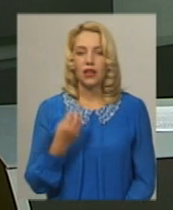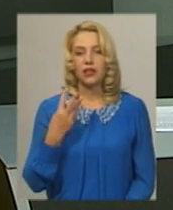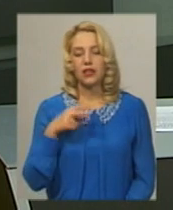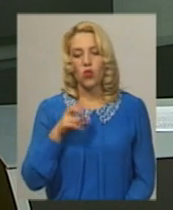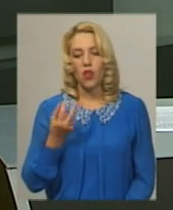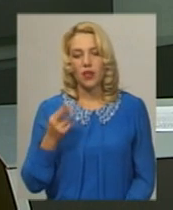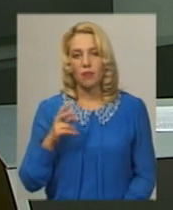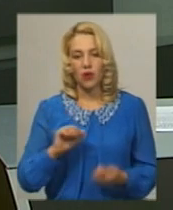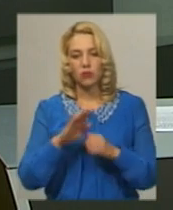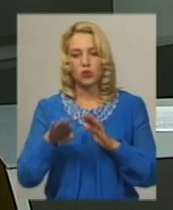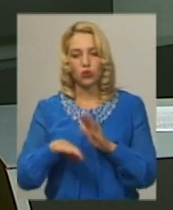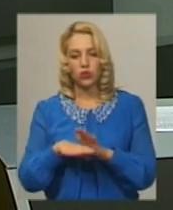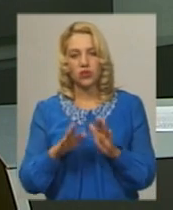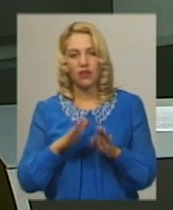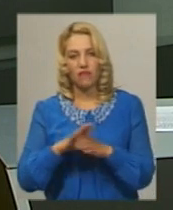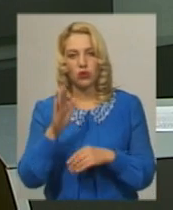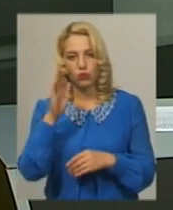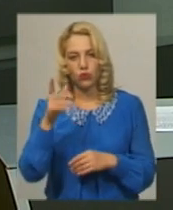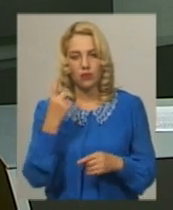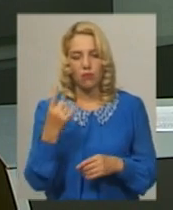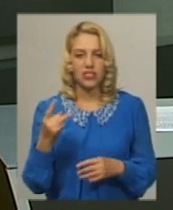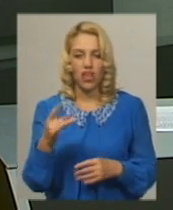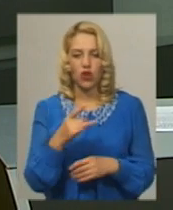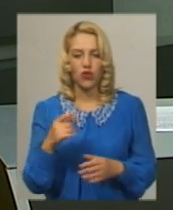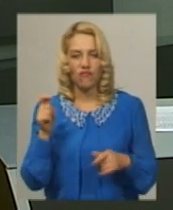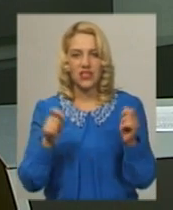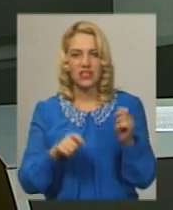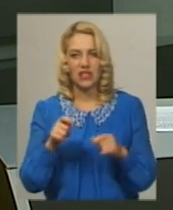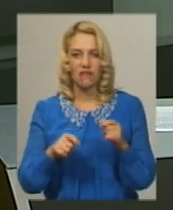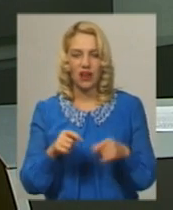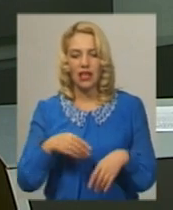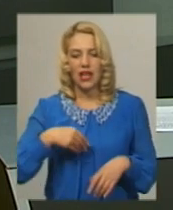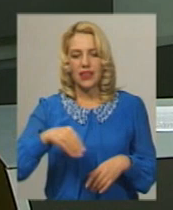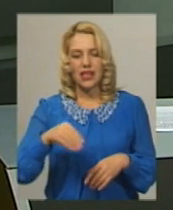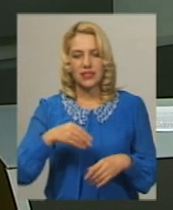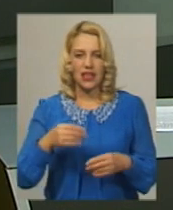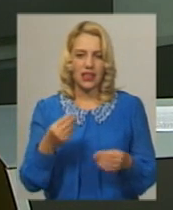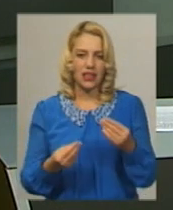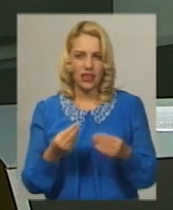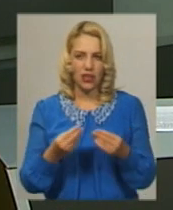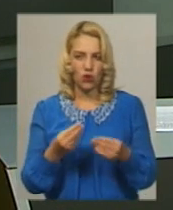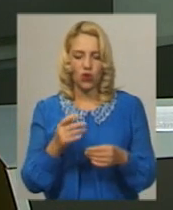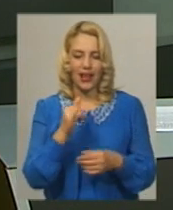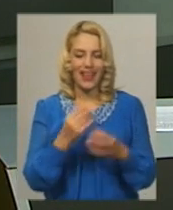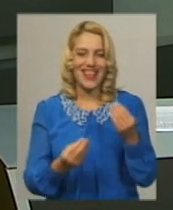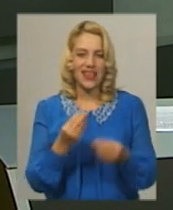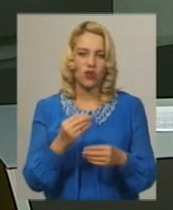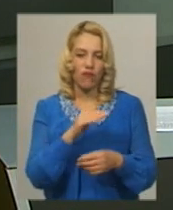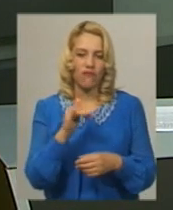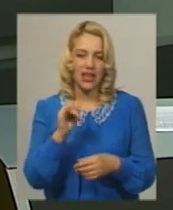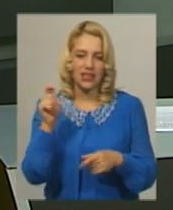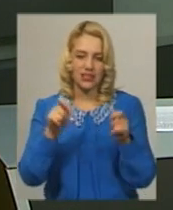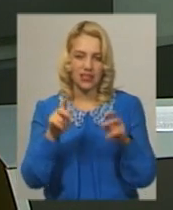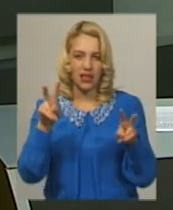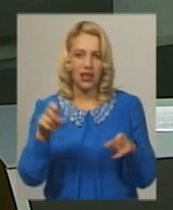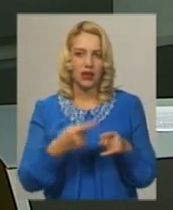13 липня у Кам'янці-Подільському відбудеться перший регіональний фестиваль настільних ігор «Ігрофест». Про це нам повідомила організаторка